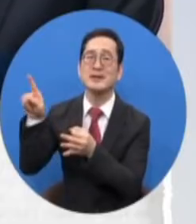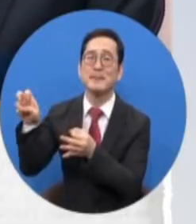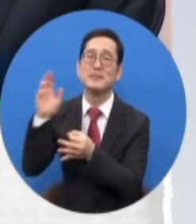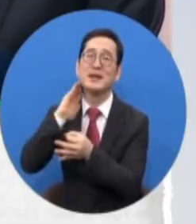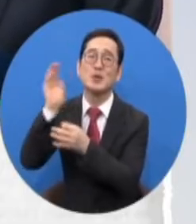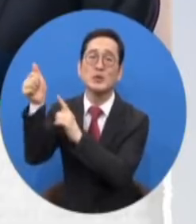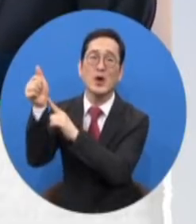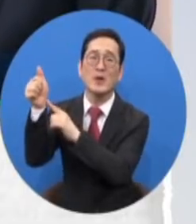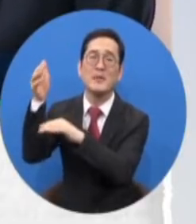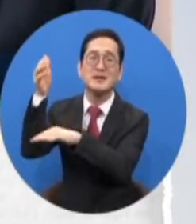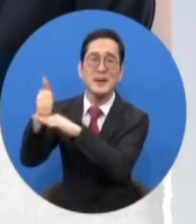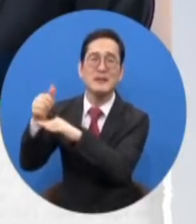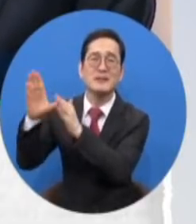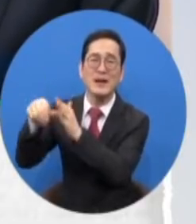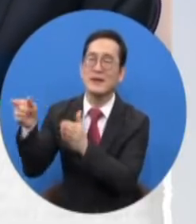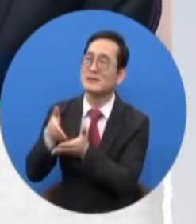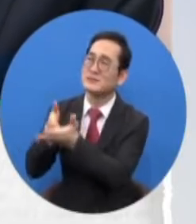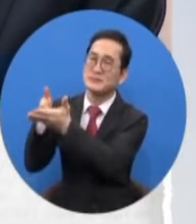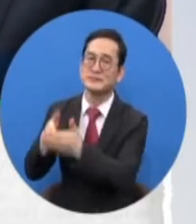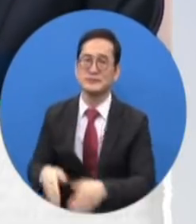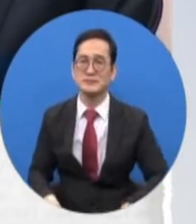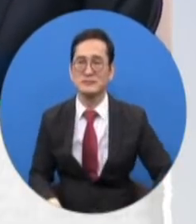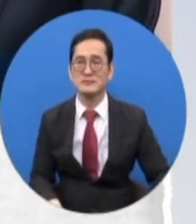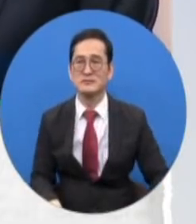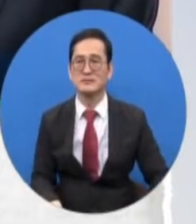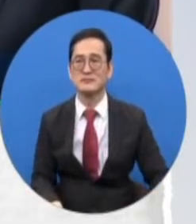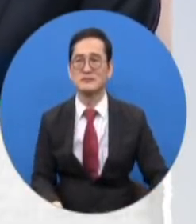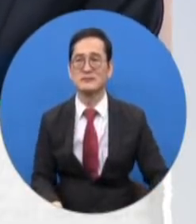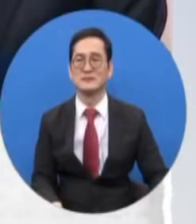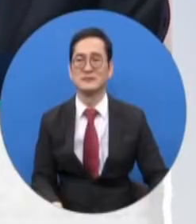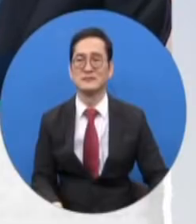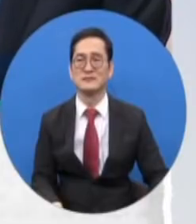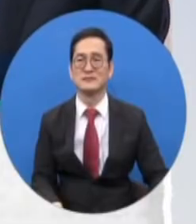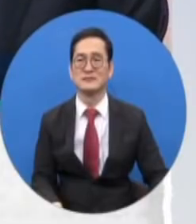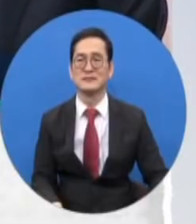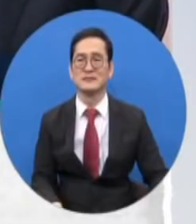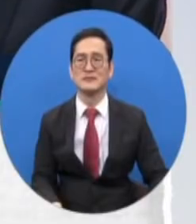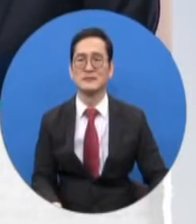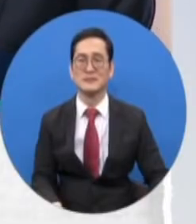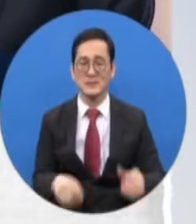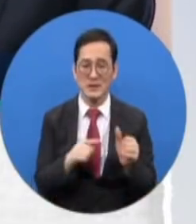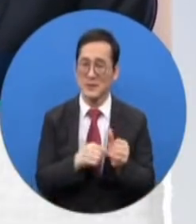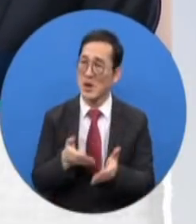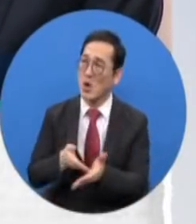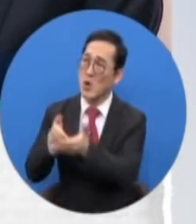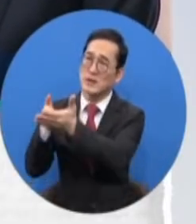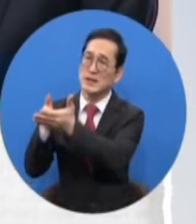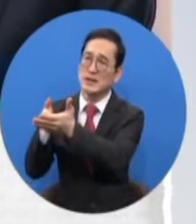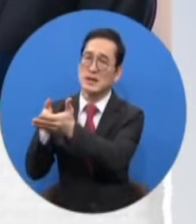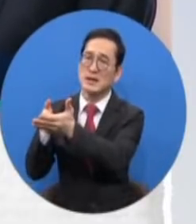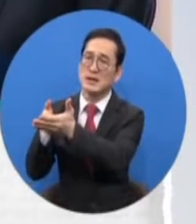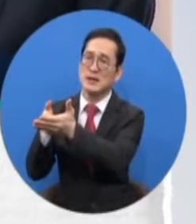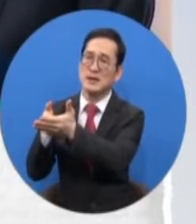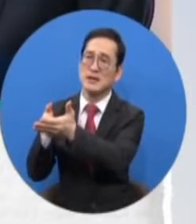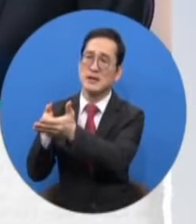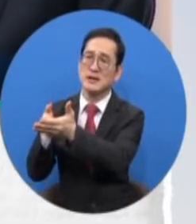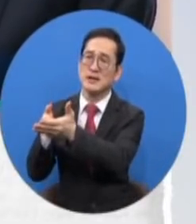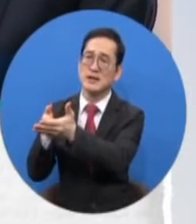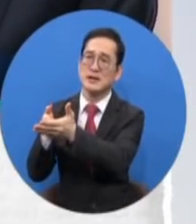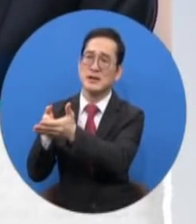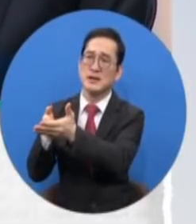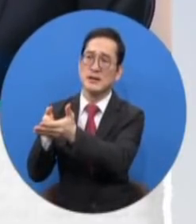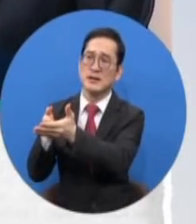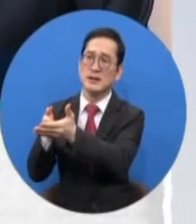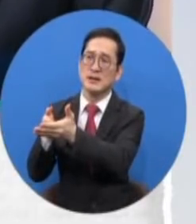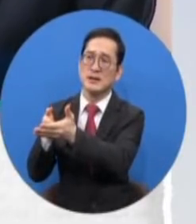만약에 지금 민주당이 집권 세력 아닙니까? 집권 세력은 김대중 당선인이 왜 건의했는가를 고민하는 게 아니라 그걸 왜 김영삼